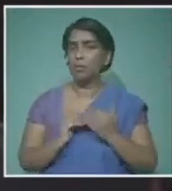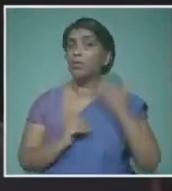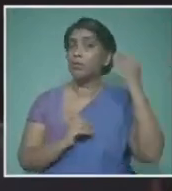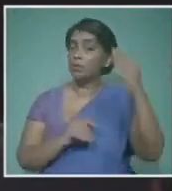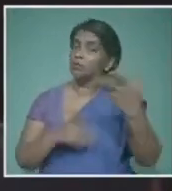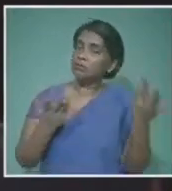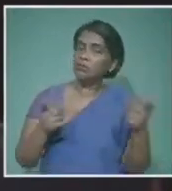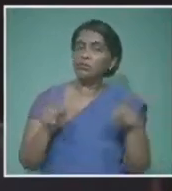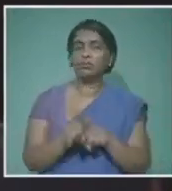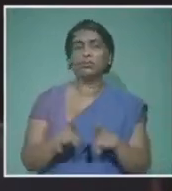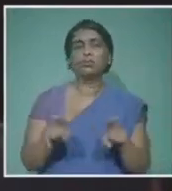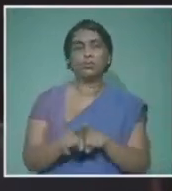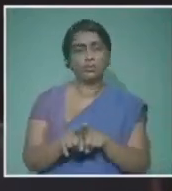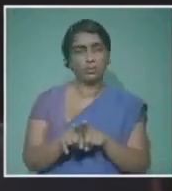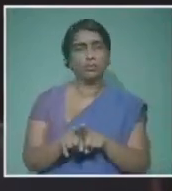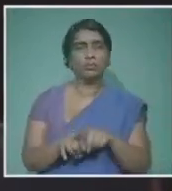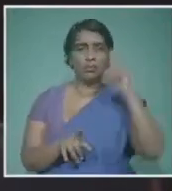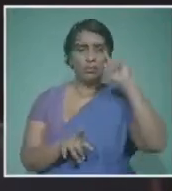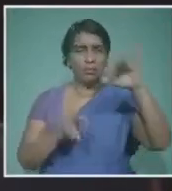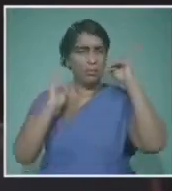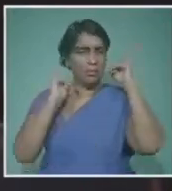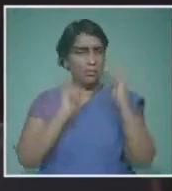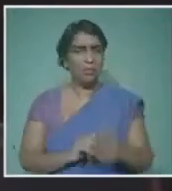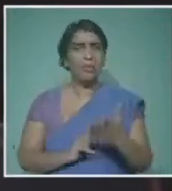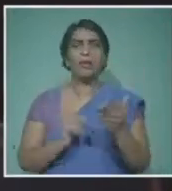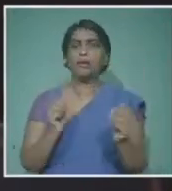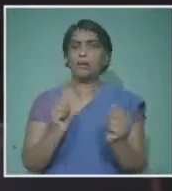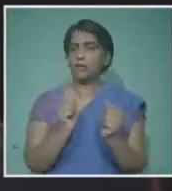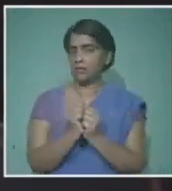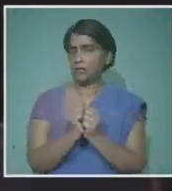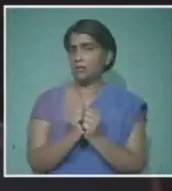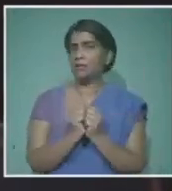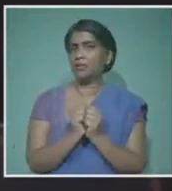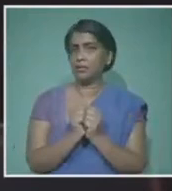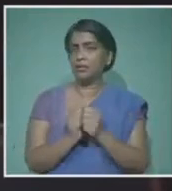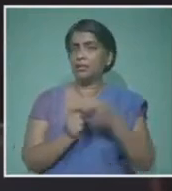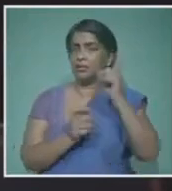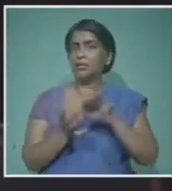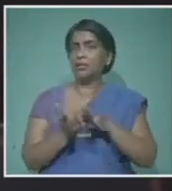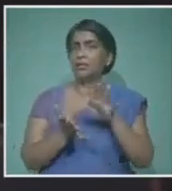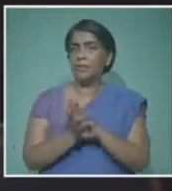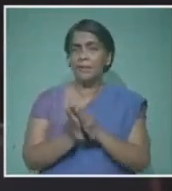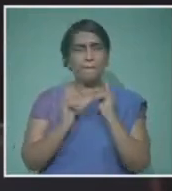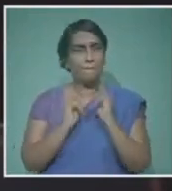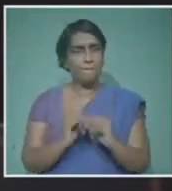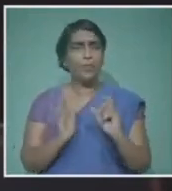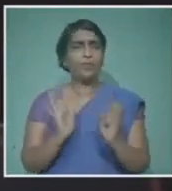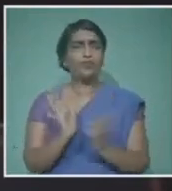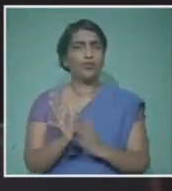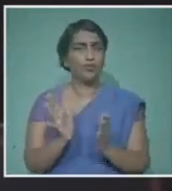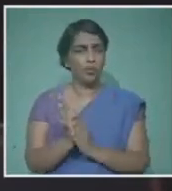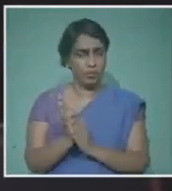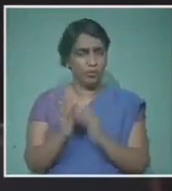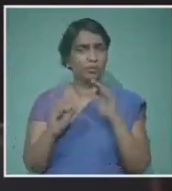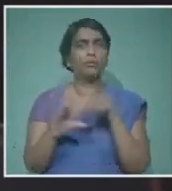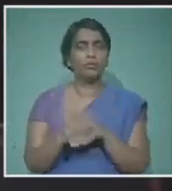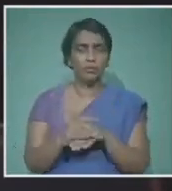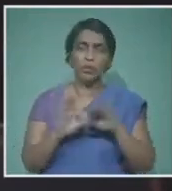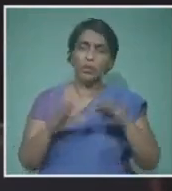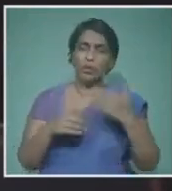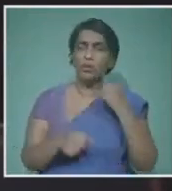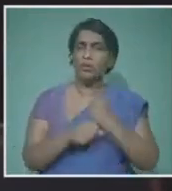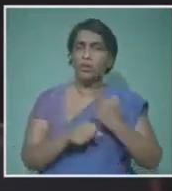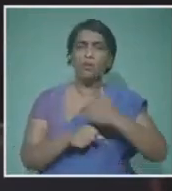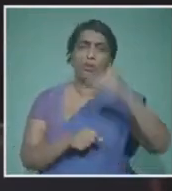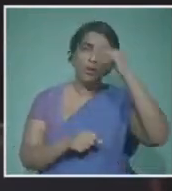වගේ මේ නොසන්ඩාල මේ තීන්දුව ගන්න නොසන්ඩාල කොමිසම් පත් කරන ඕනම රාජ්‍ය නායකයෙකුට හරි